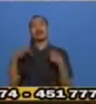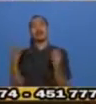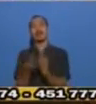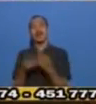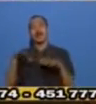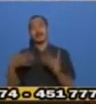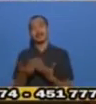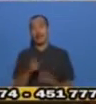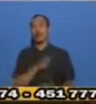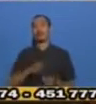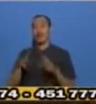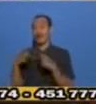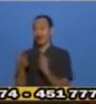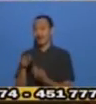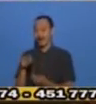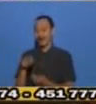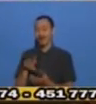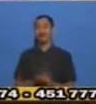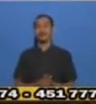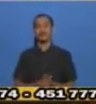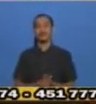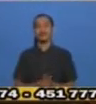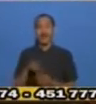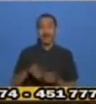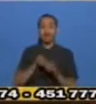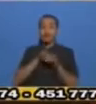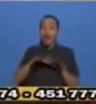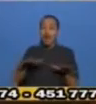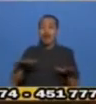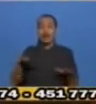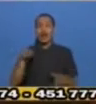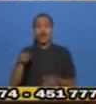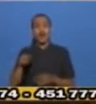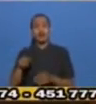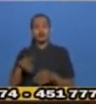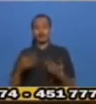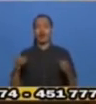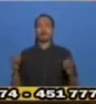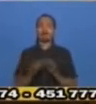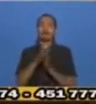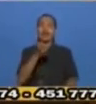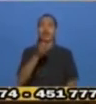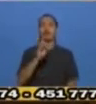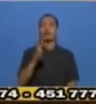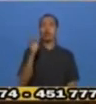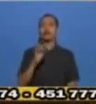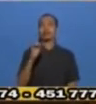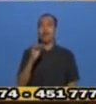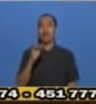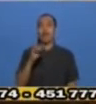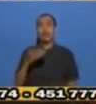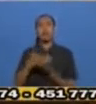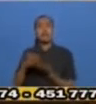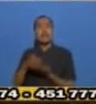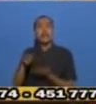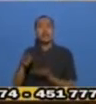ada 38% ini, mereka sebagian besar yang belum bergabung di organisasi. Baik. Dan itu ada di pinggiran-pinggiran. Oke. Dan sebagian pinggiran itu juga